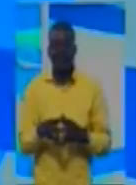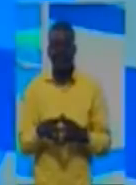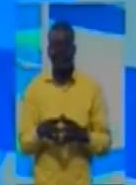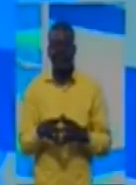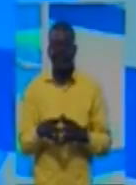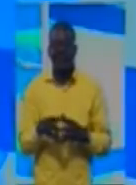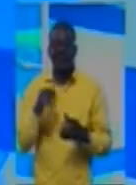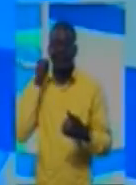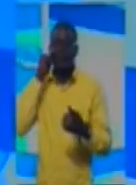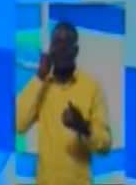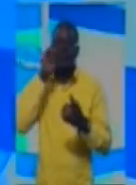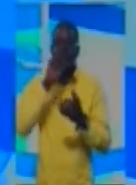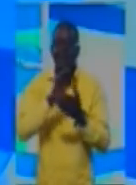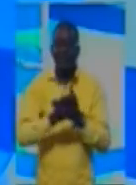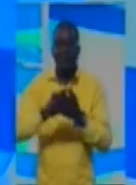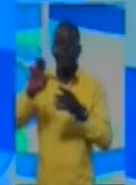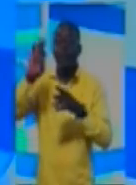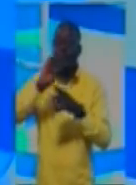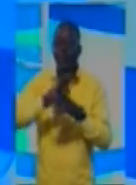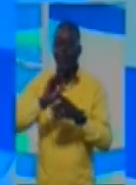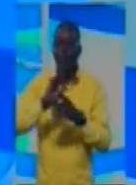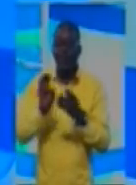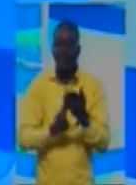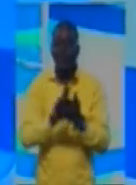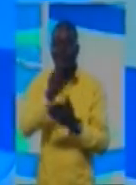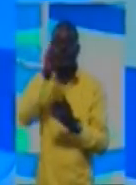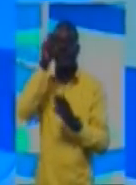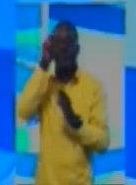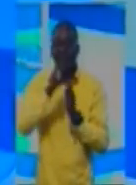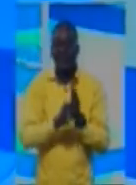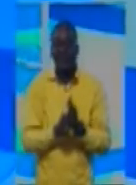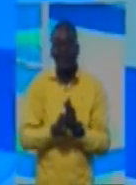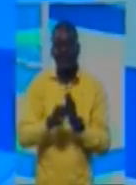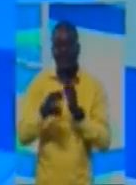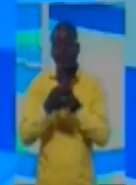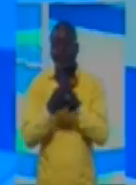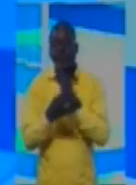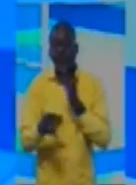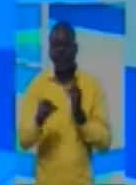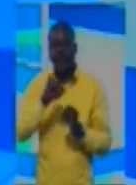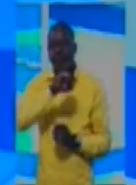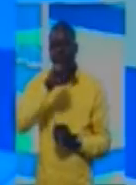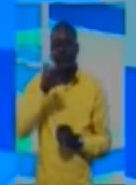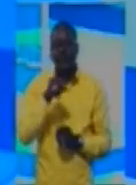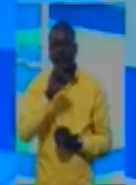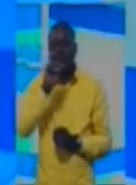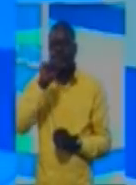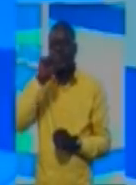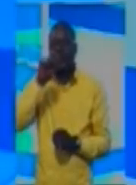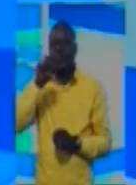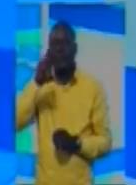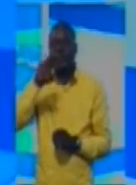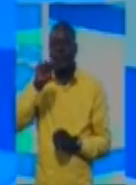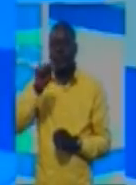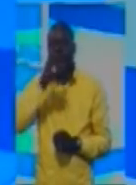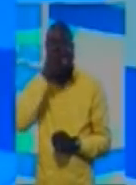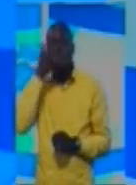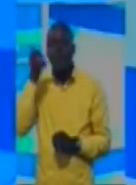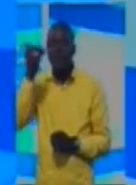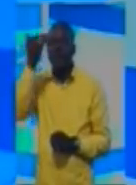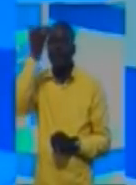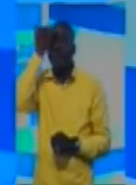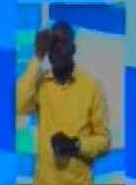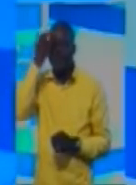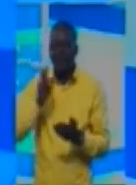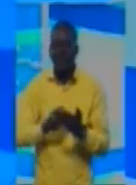Des femmes formées à l'utilisation de l'huile du jatropha en milieu rural. Une meilleure connaissance sur